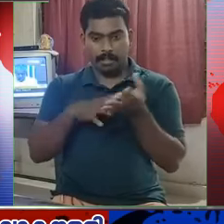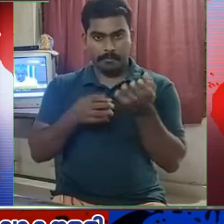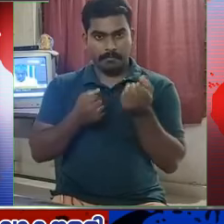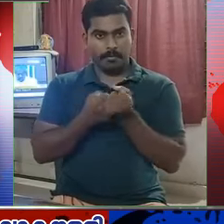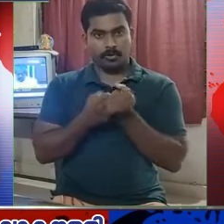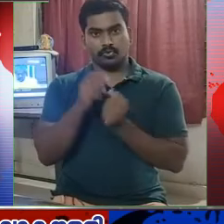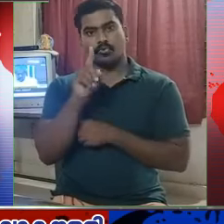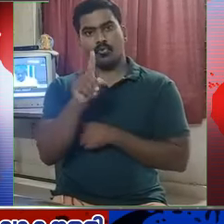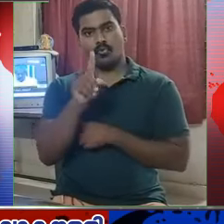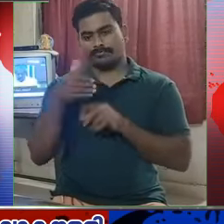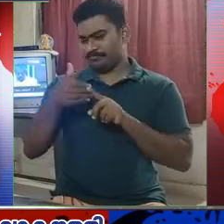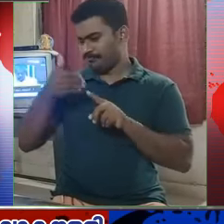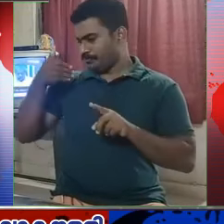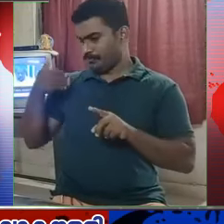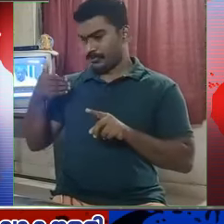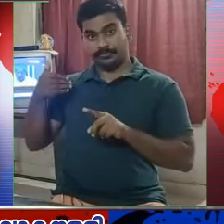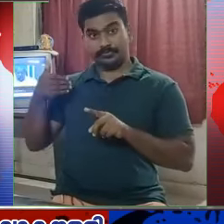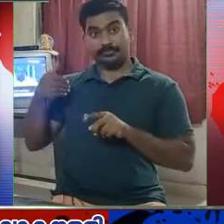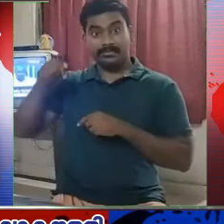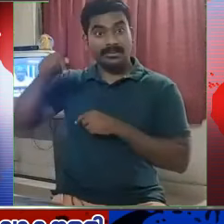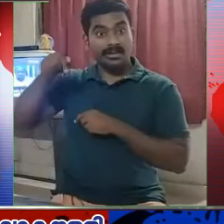അവിടെ മാർച്ച് 1-നാണ്